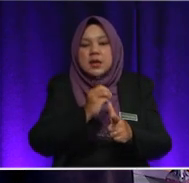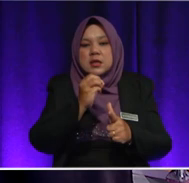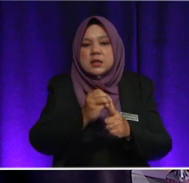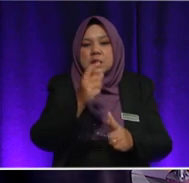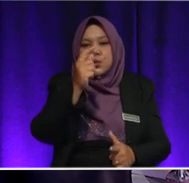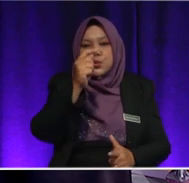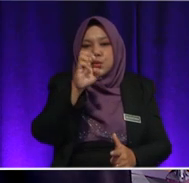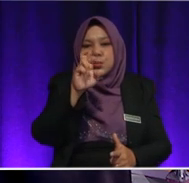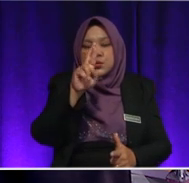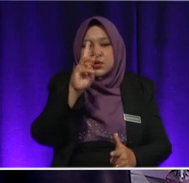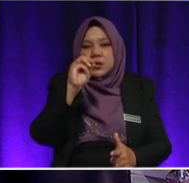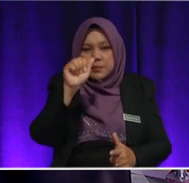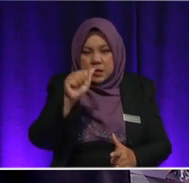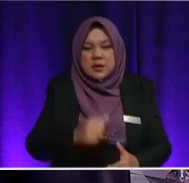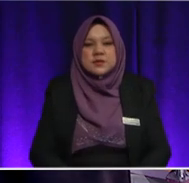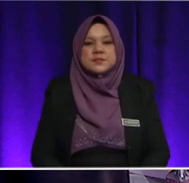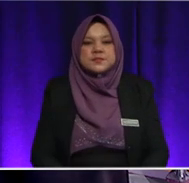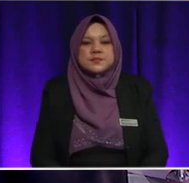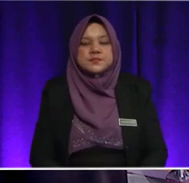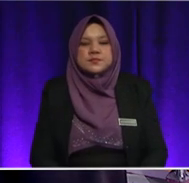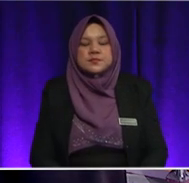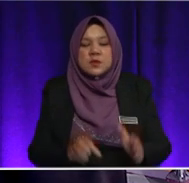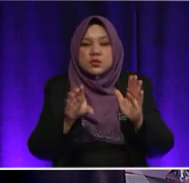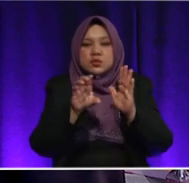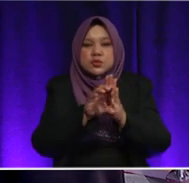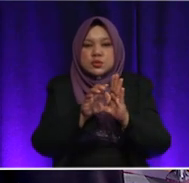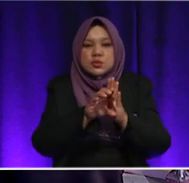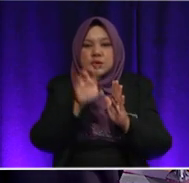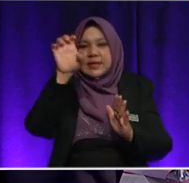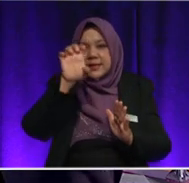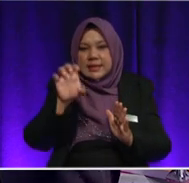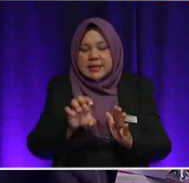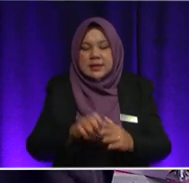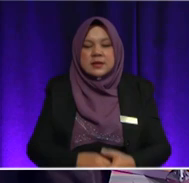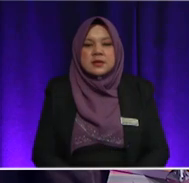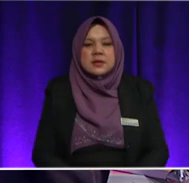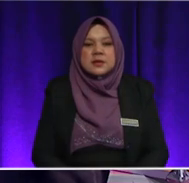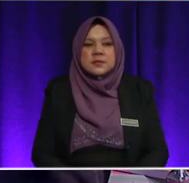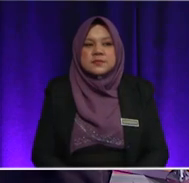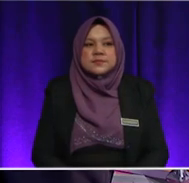arang batu tadi ah itu adalah contoh penggunaan listrik di negara